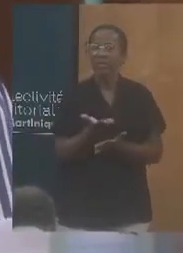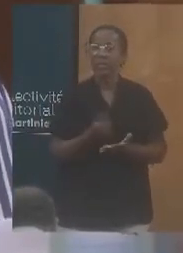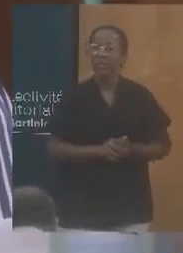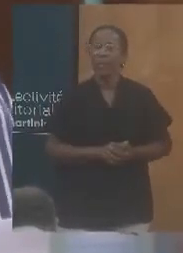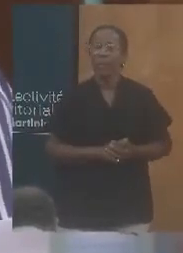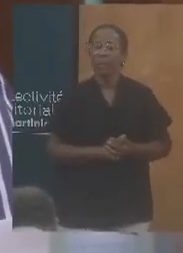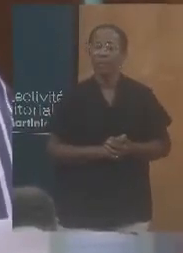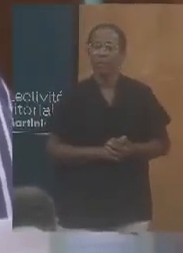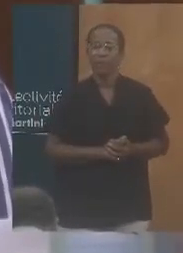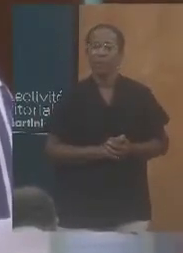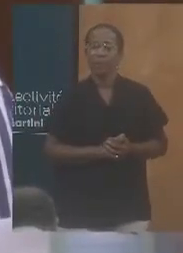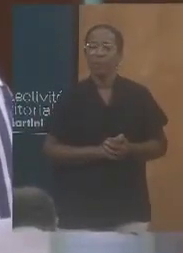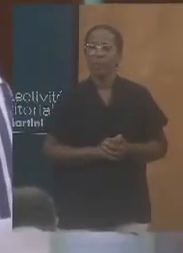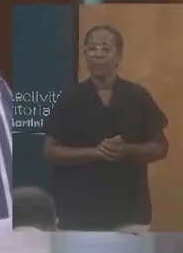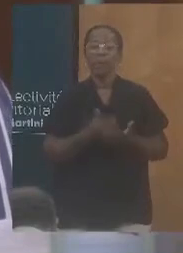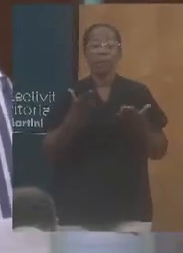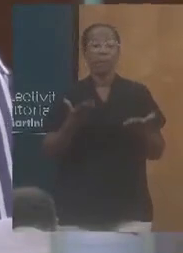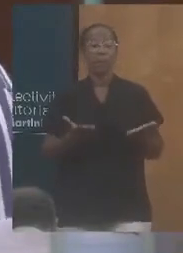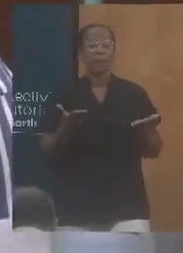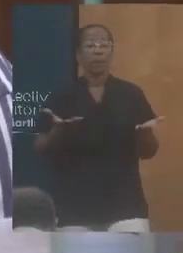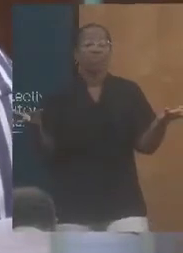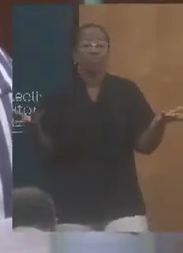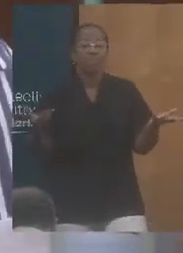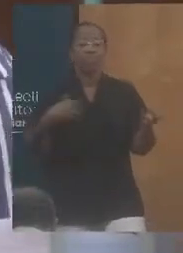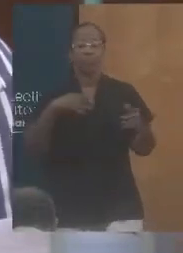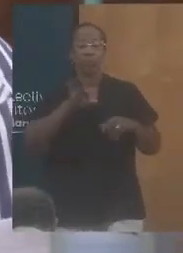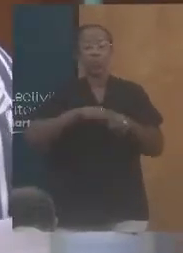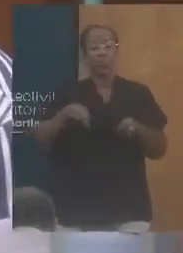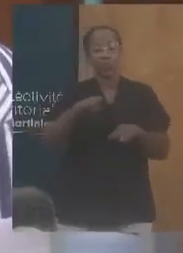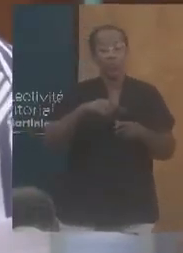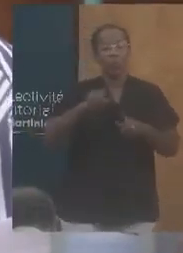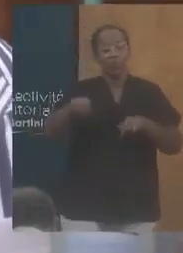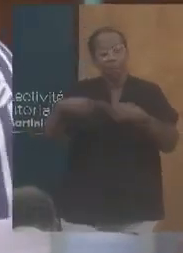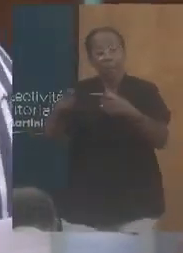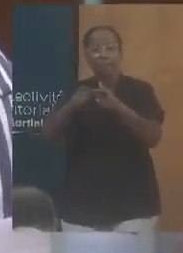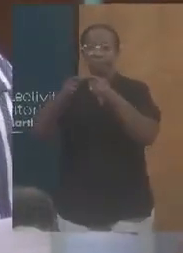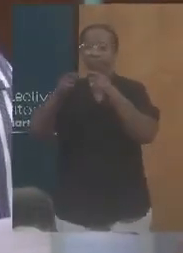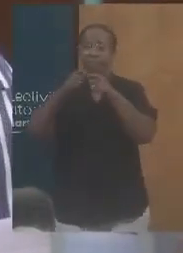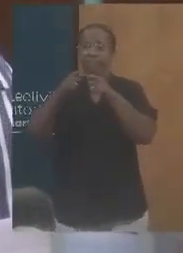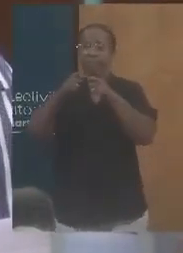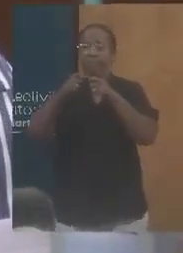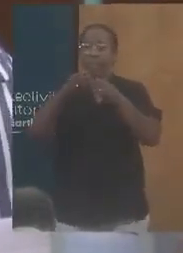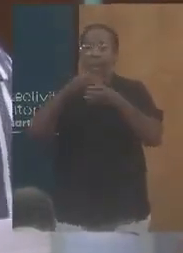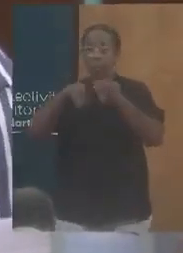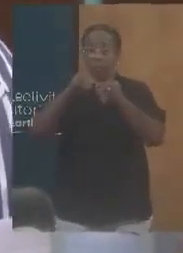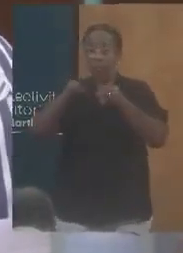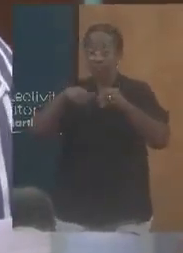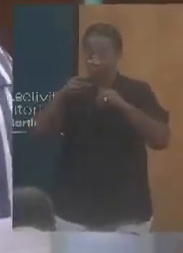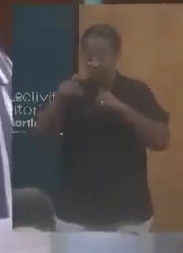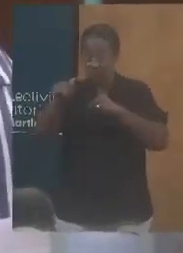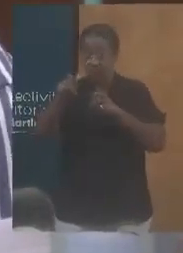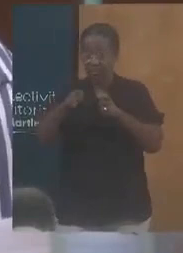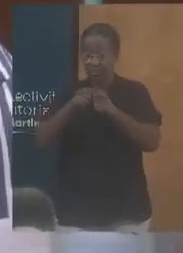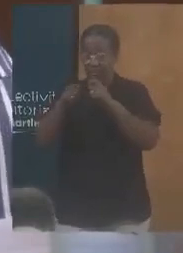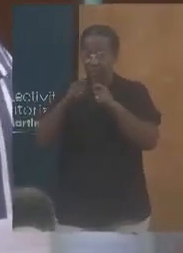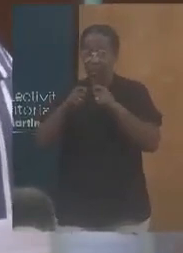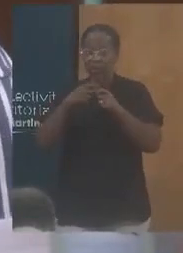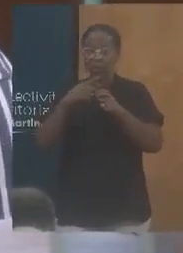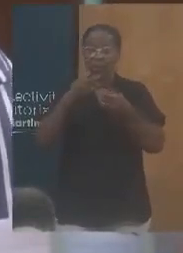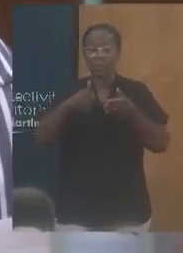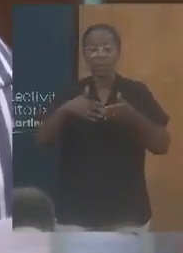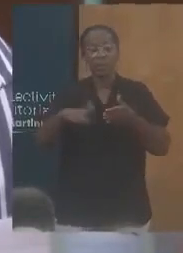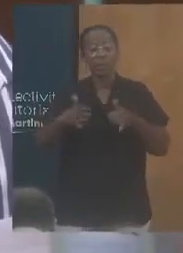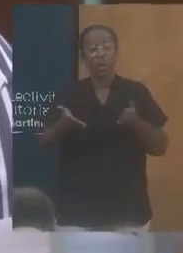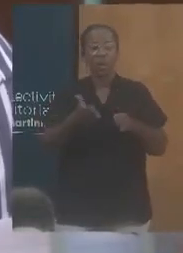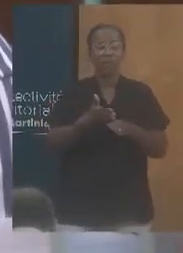Maintenant, comme nous sommes encore décolonisés, il faut aller négocier. En plus, on ira négocier Mais on aura déjà affirmé, parce que quand